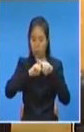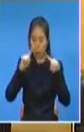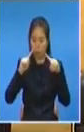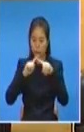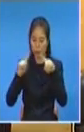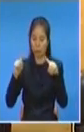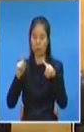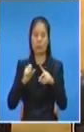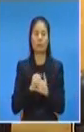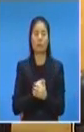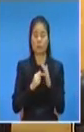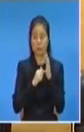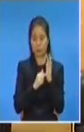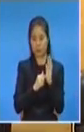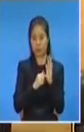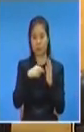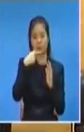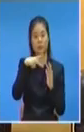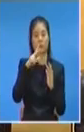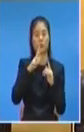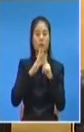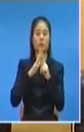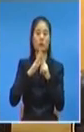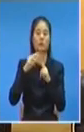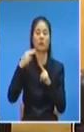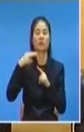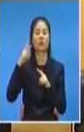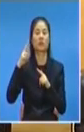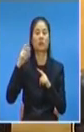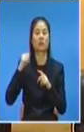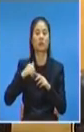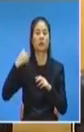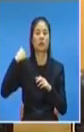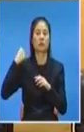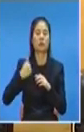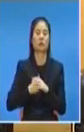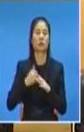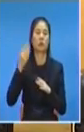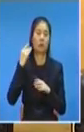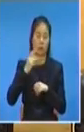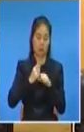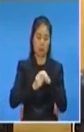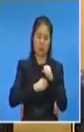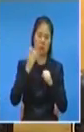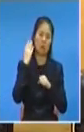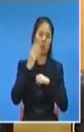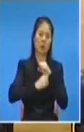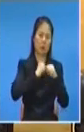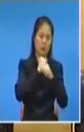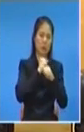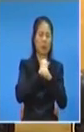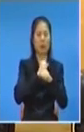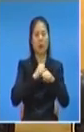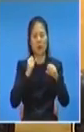ถานีตำรวจภูธรบันดังสตาเนี่ยนะครับที่ผมไปกินไปนอนอยู่หลายเดือนเนี่ยนะกับ